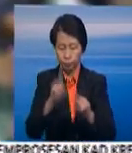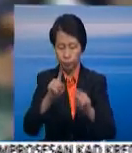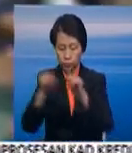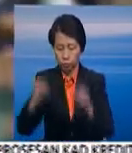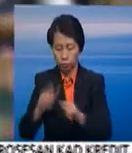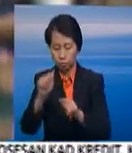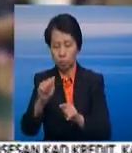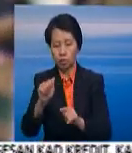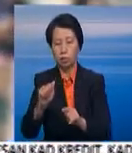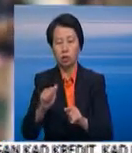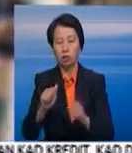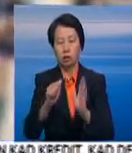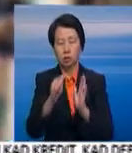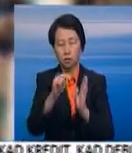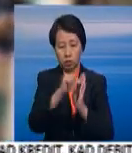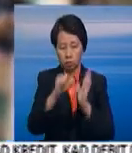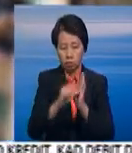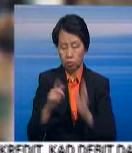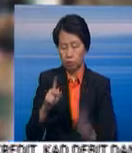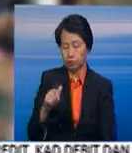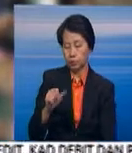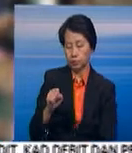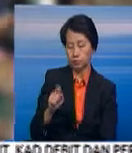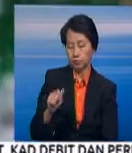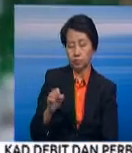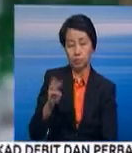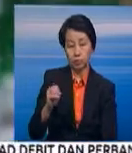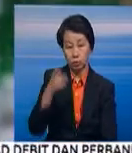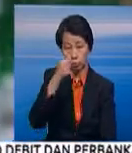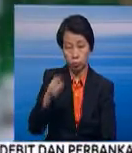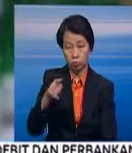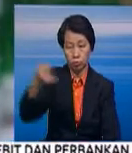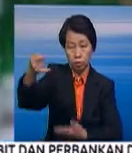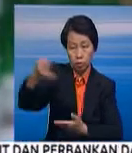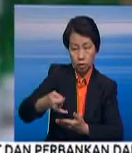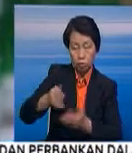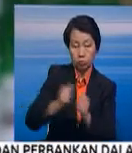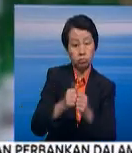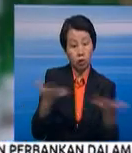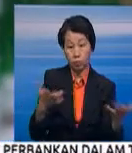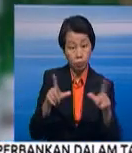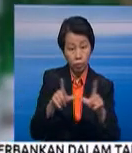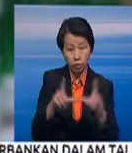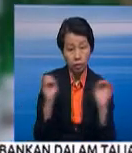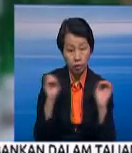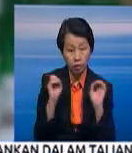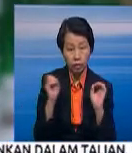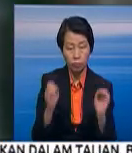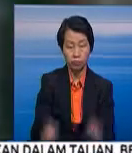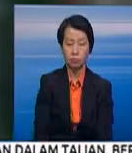135-1-A Akta Kastam 1967 kerana mengimport tanpa permit yang sah.